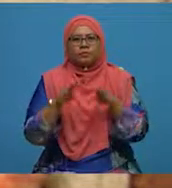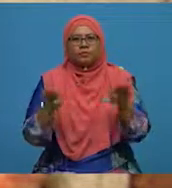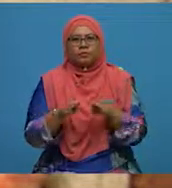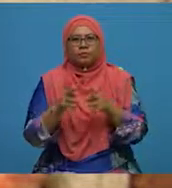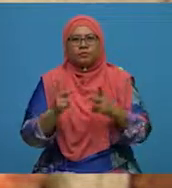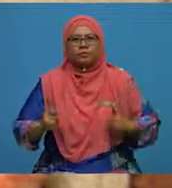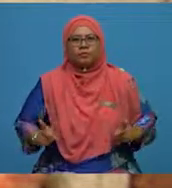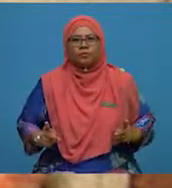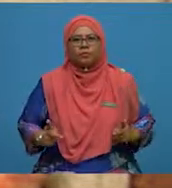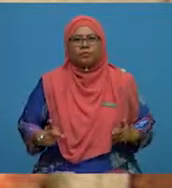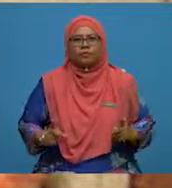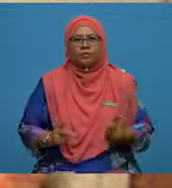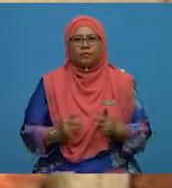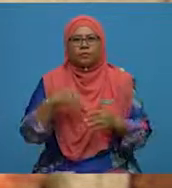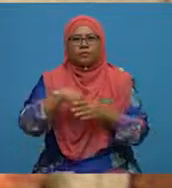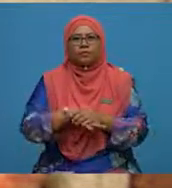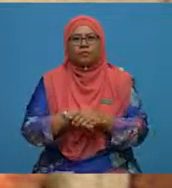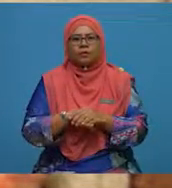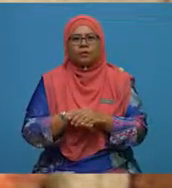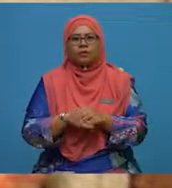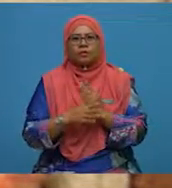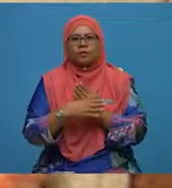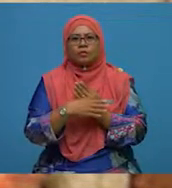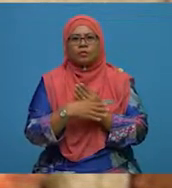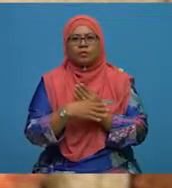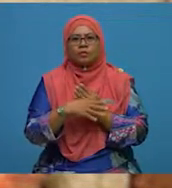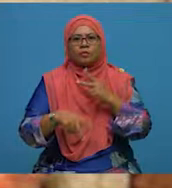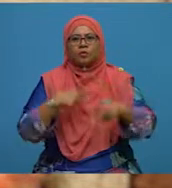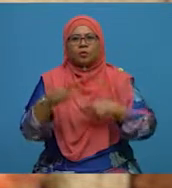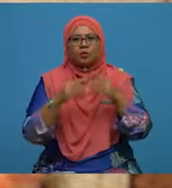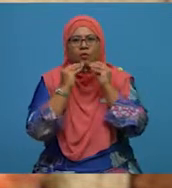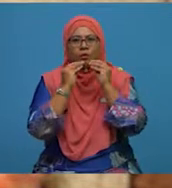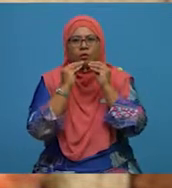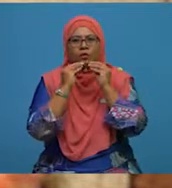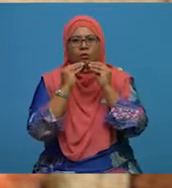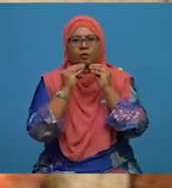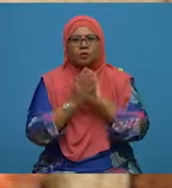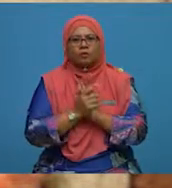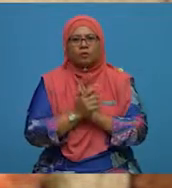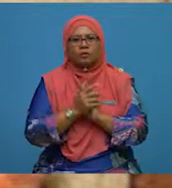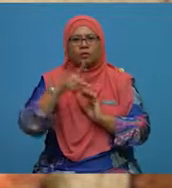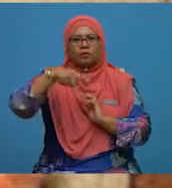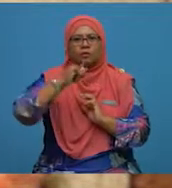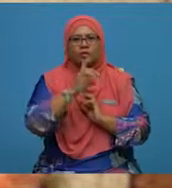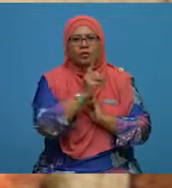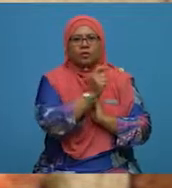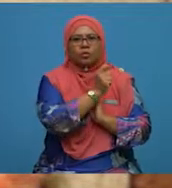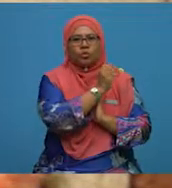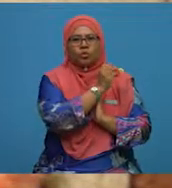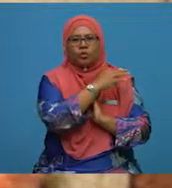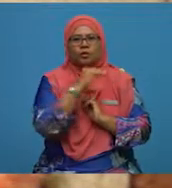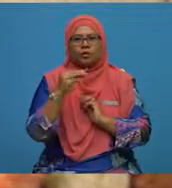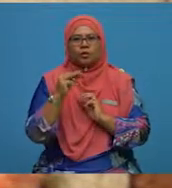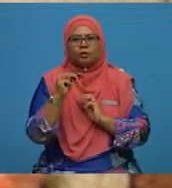pelbagai kaedah, termasuk melalui proses pengajaran, pidato